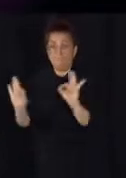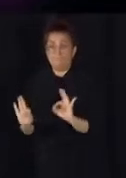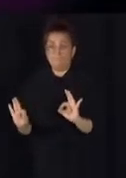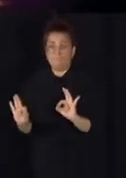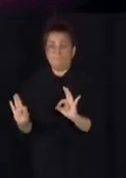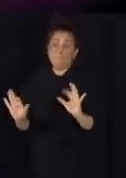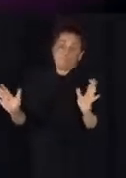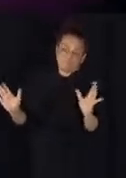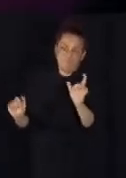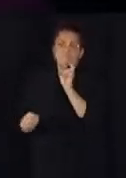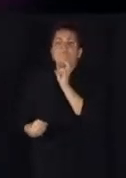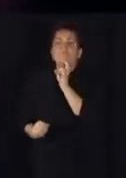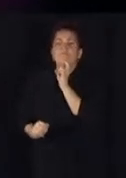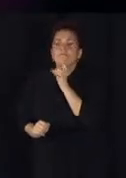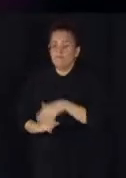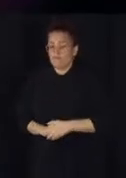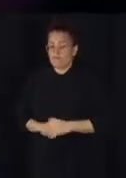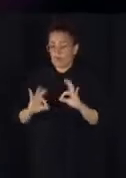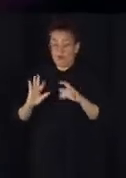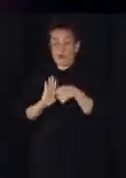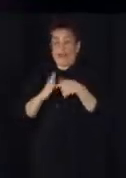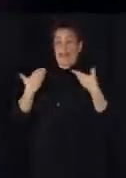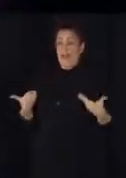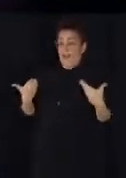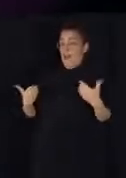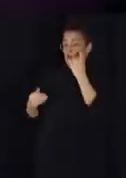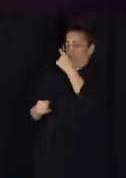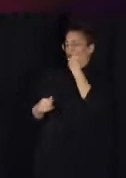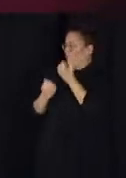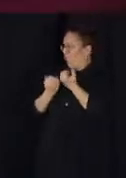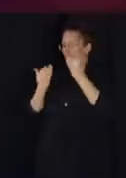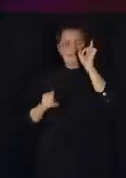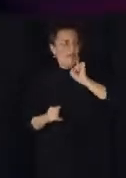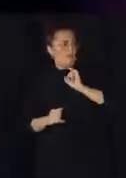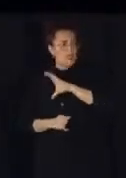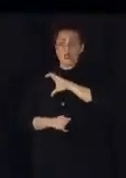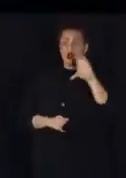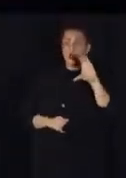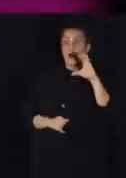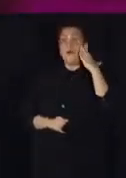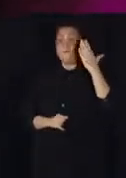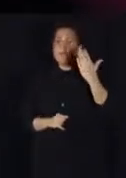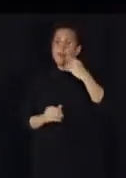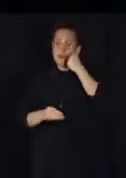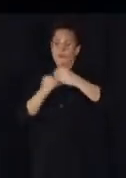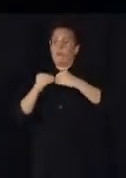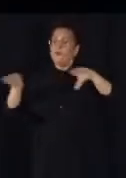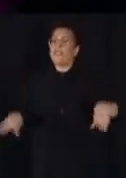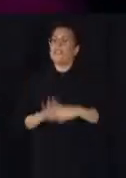Aujourd'hui, nous sommes 100 femmes sur scène. Si nous représentions le monde, j'ai la conviction